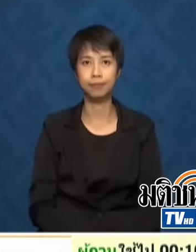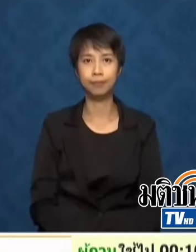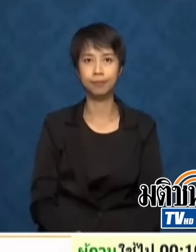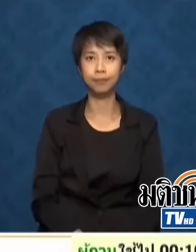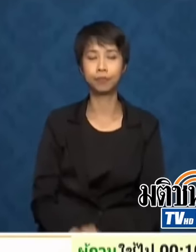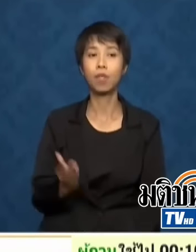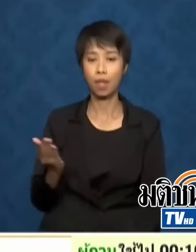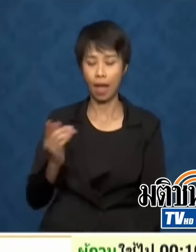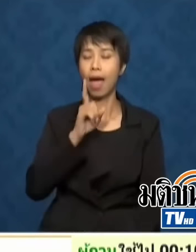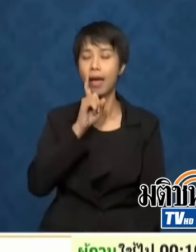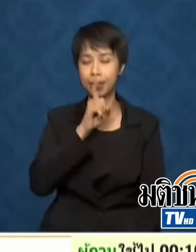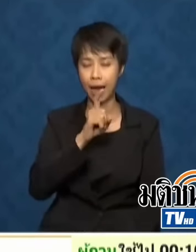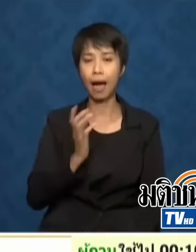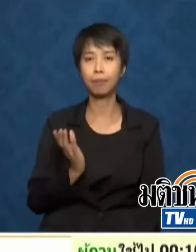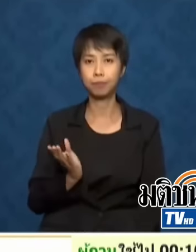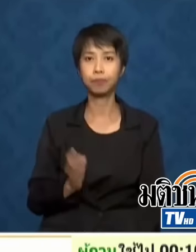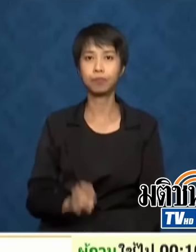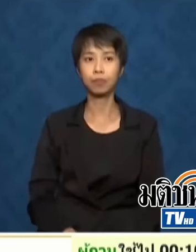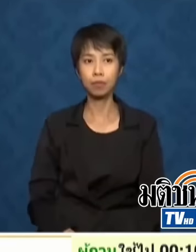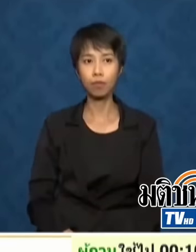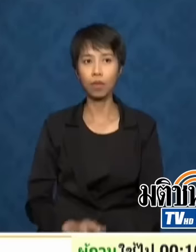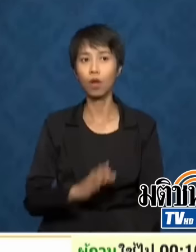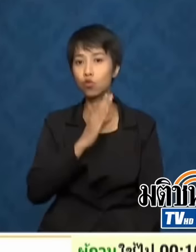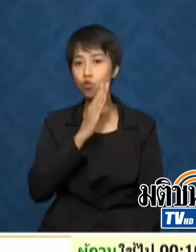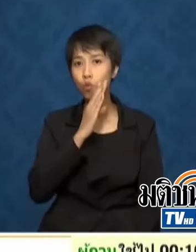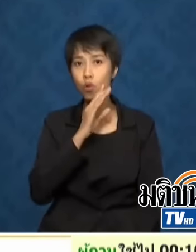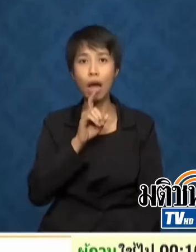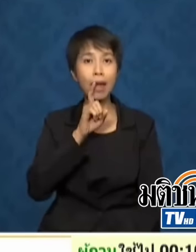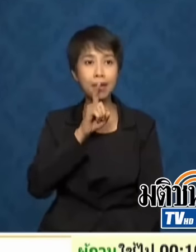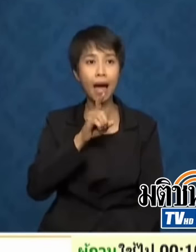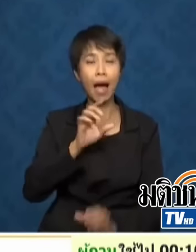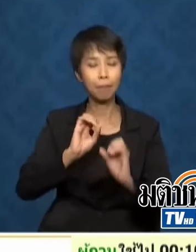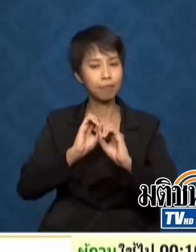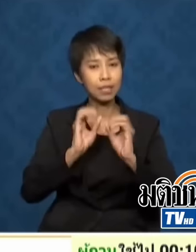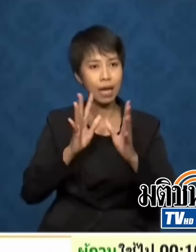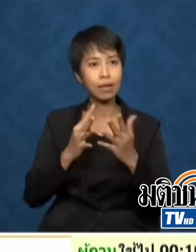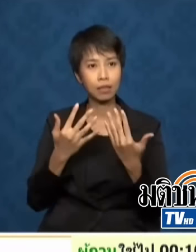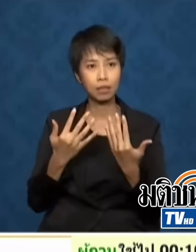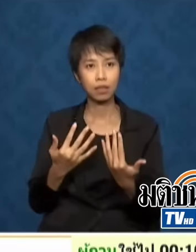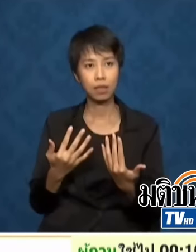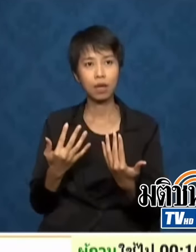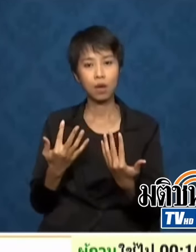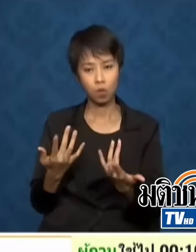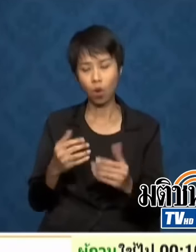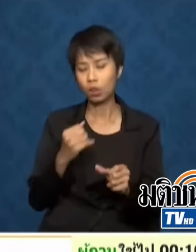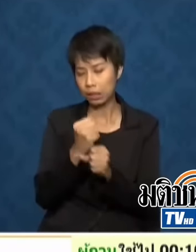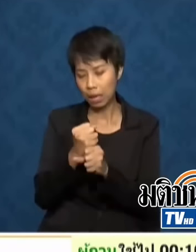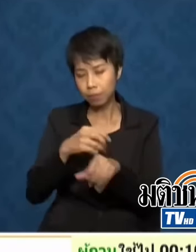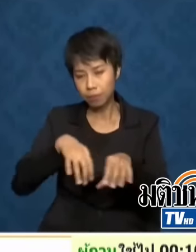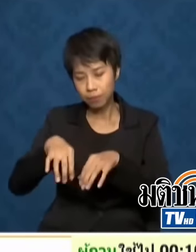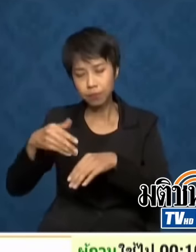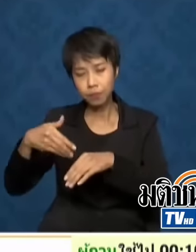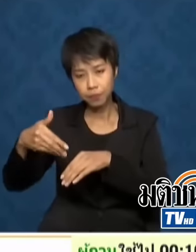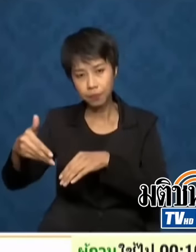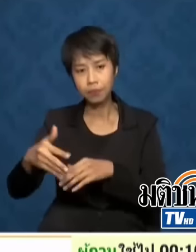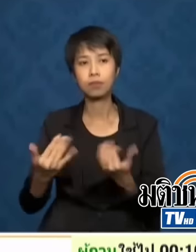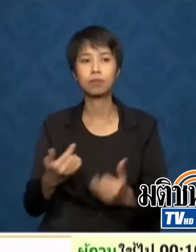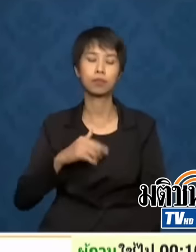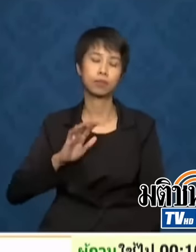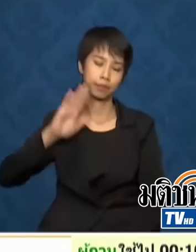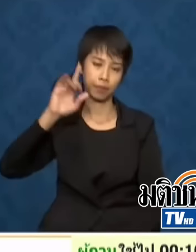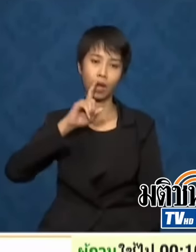ท่านถามได้เลยครับถ้าคำถามไม่ชัดเจนผมก็จะให้ดำเนินการต่อได้ท่านถามคร ับ คำถามครับท่านประธ